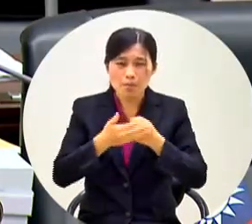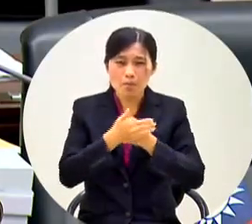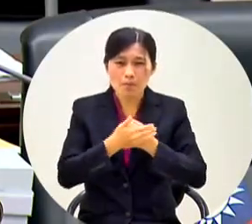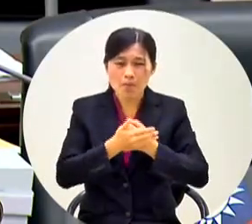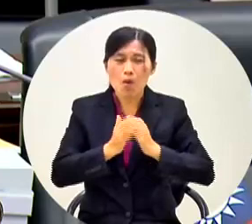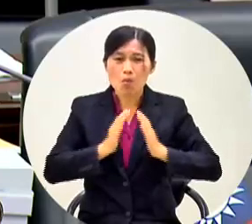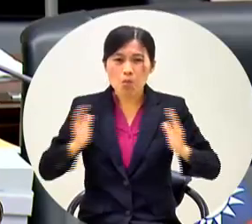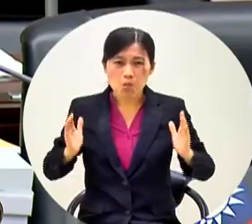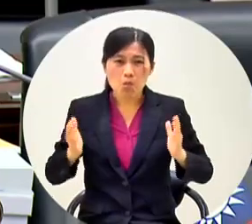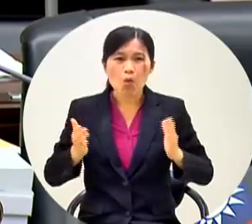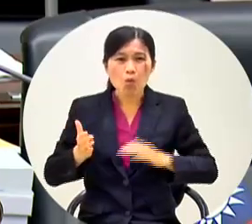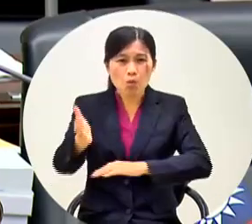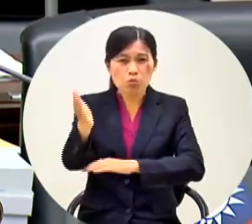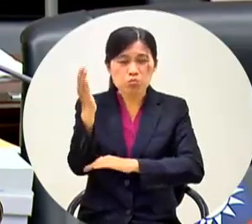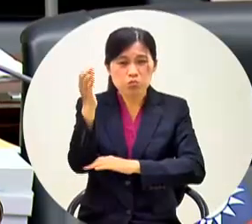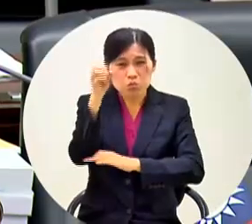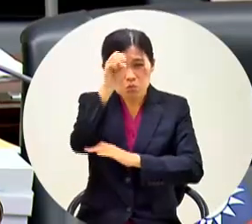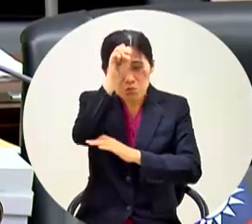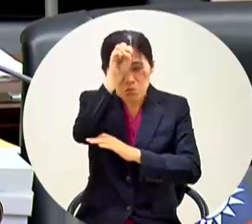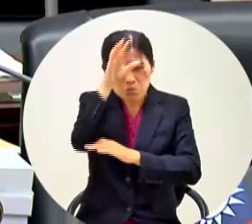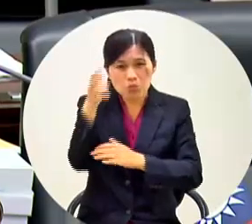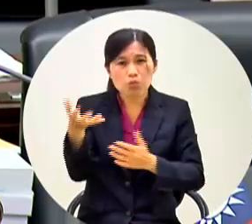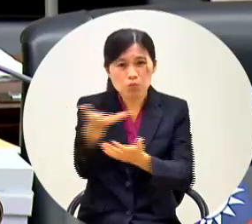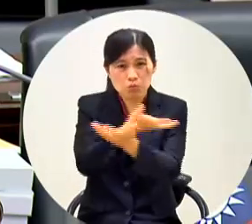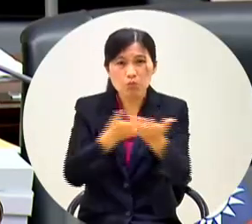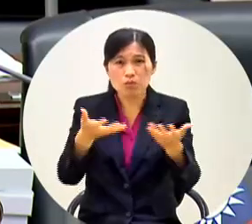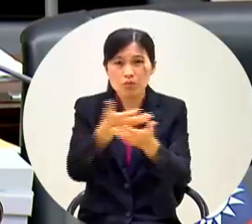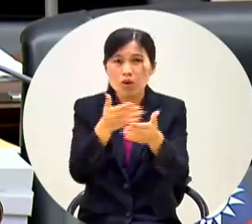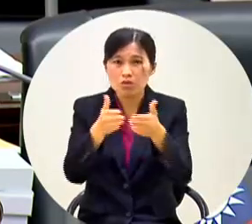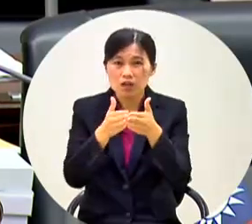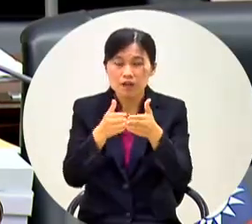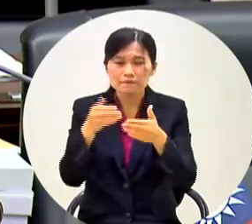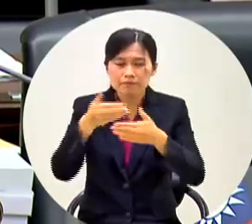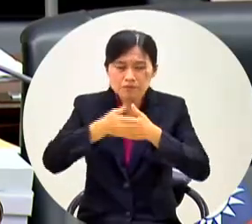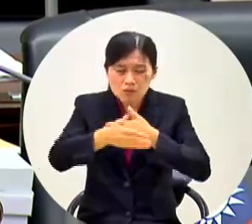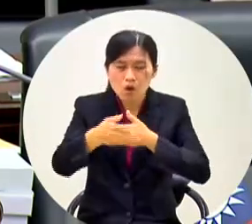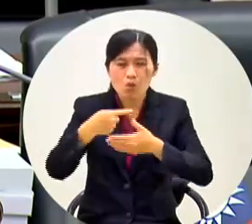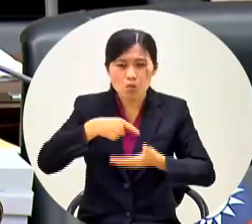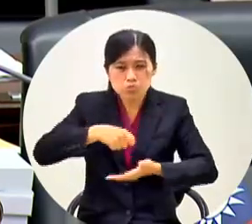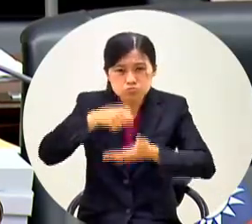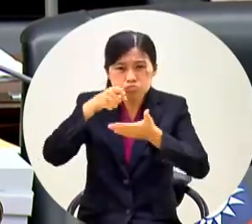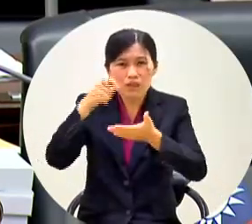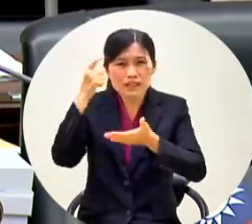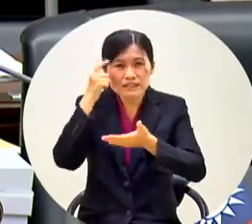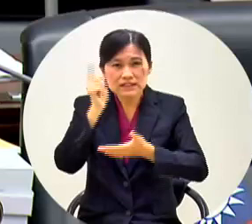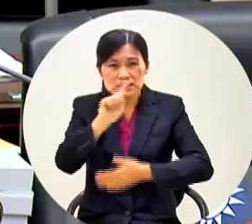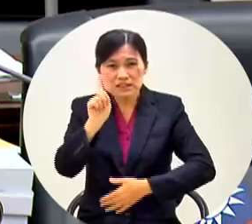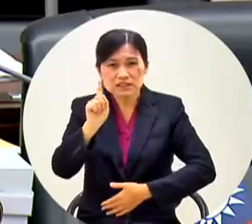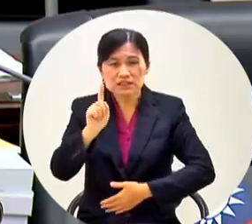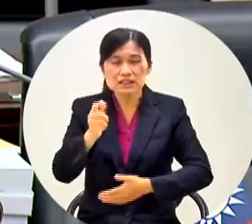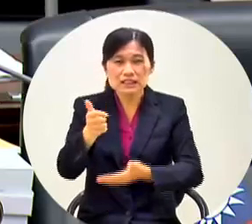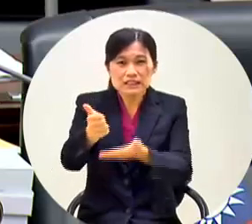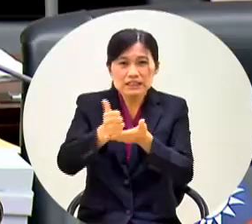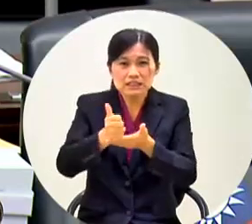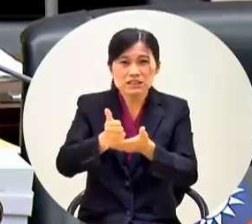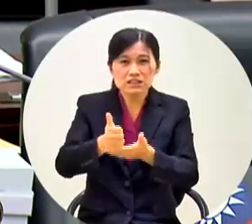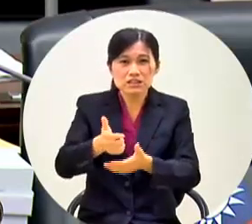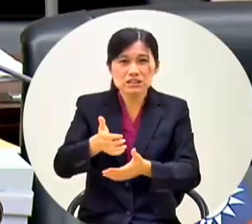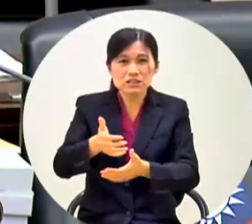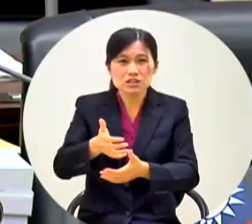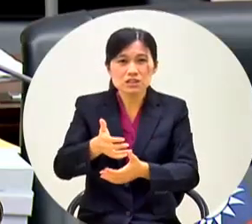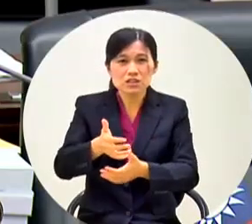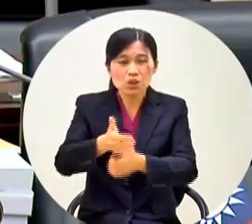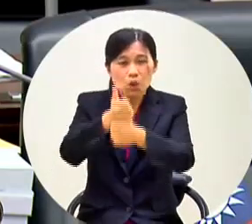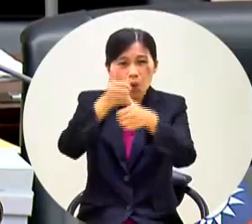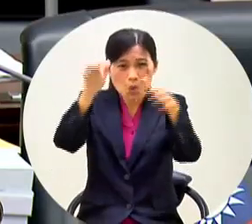出意见，也请总召跟我们的副议长，当时你是当